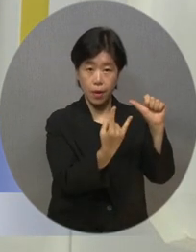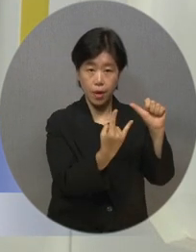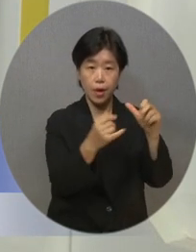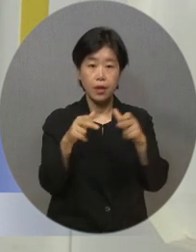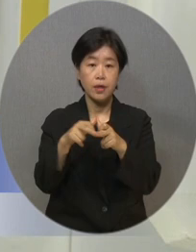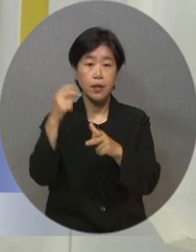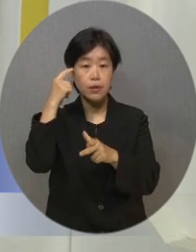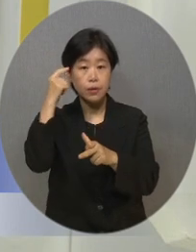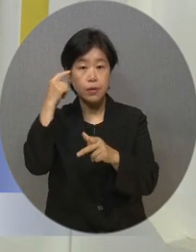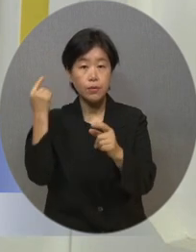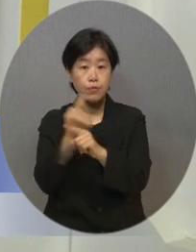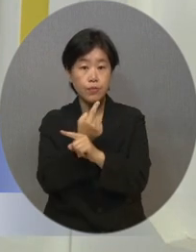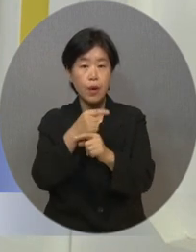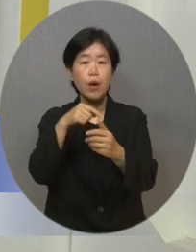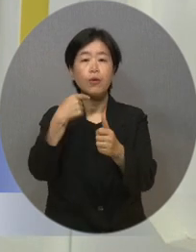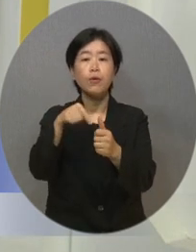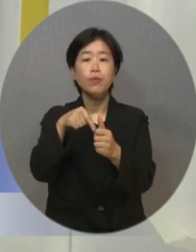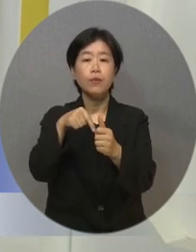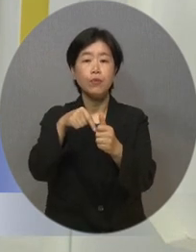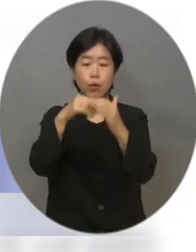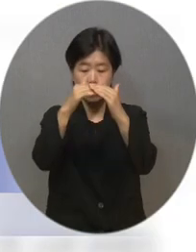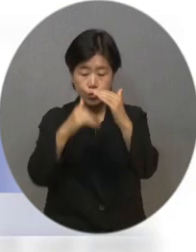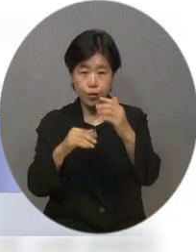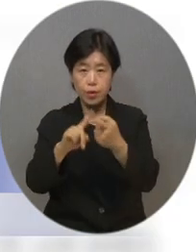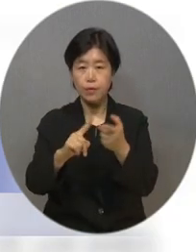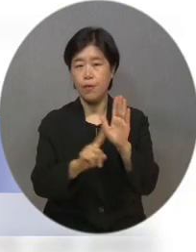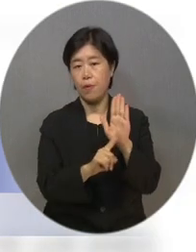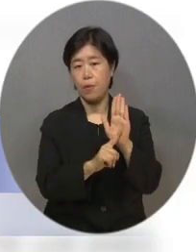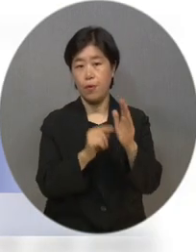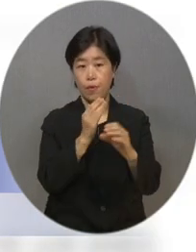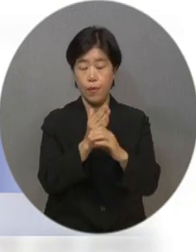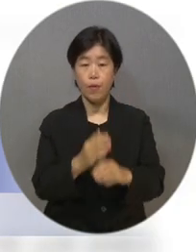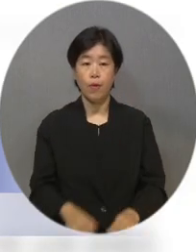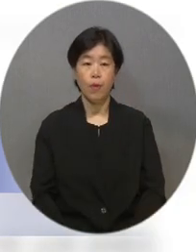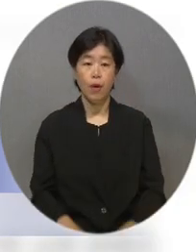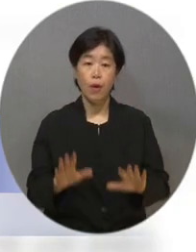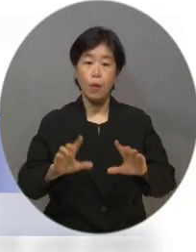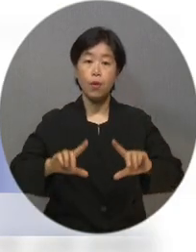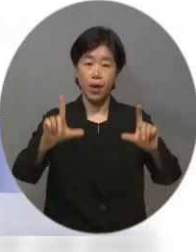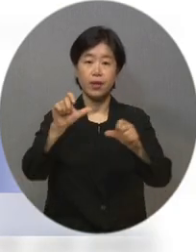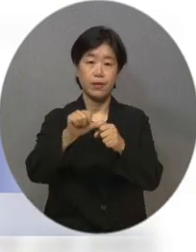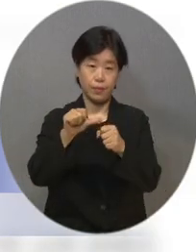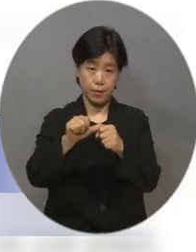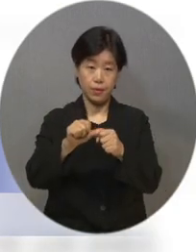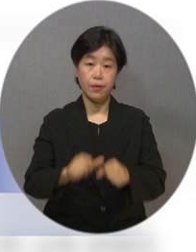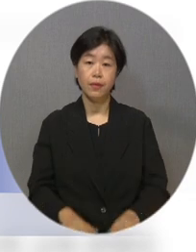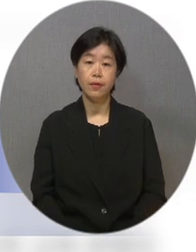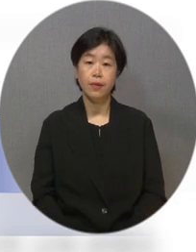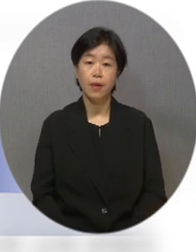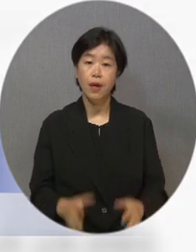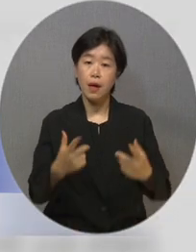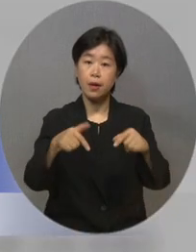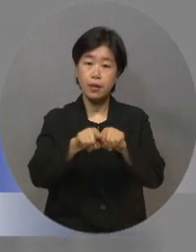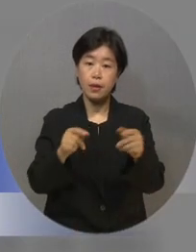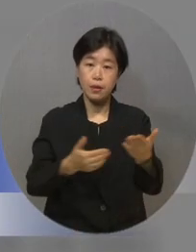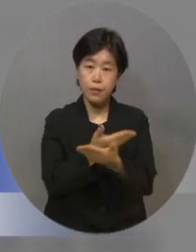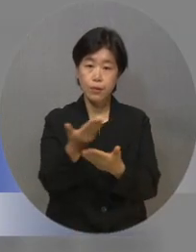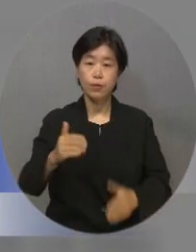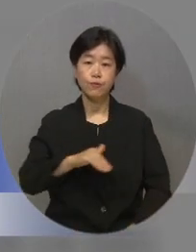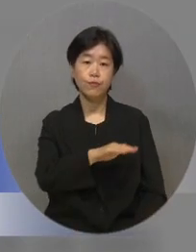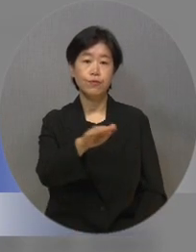장애인식개선 교육 콘텐츠 공모전을 개최합니다 올해로 5회째를 맞이한 공모전은 함께 소통하는